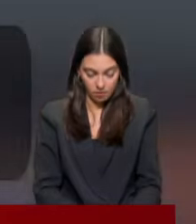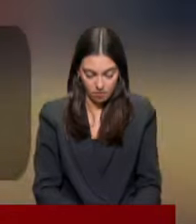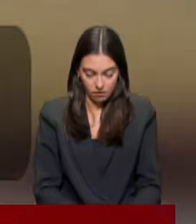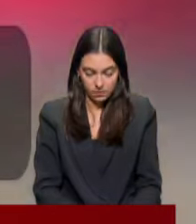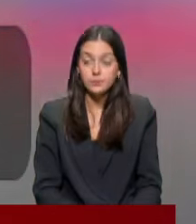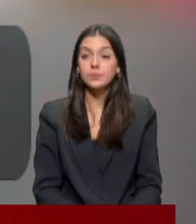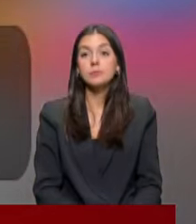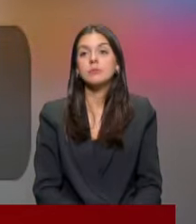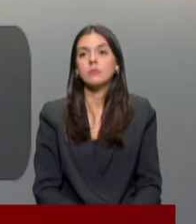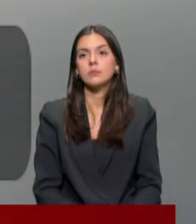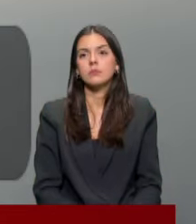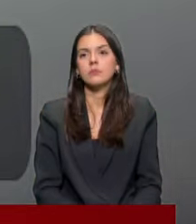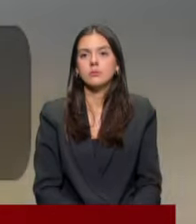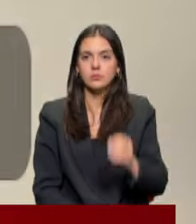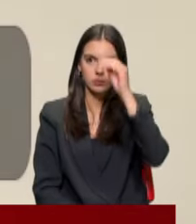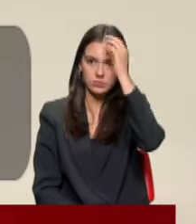Sakin ol. Yok yok, buradayız.